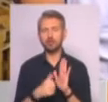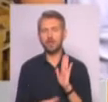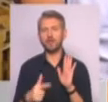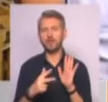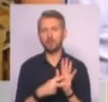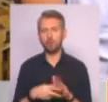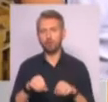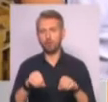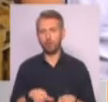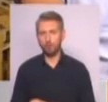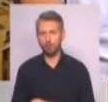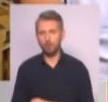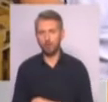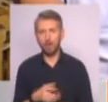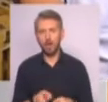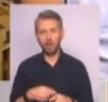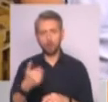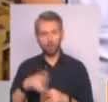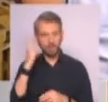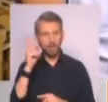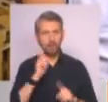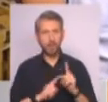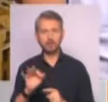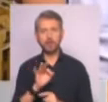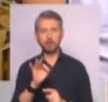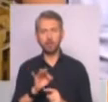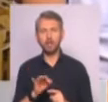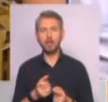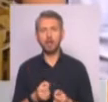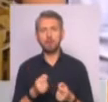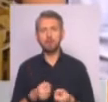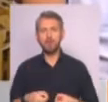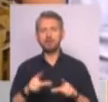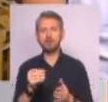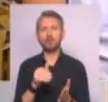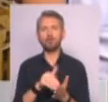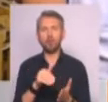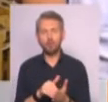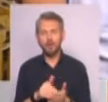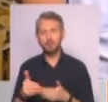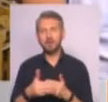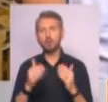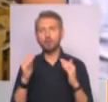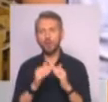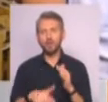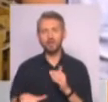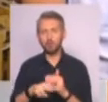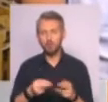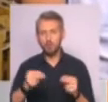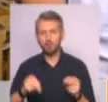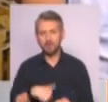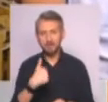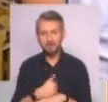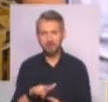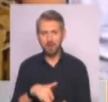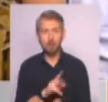668-ю постанову, это уже Киеврады, насчет повышения прибудинковой территории, подписанной мэром. Никто с